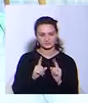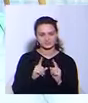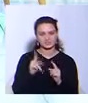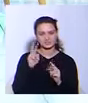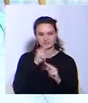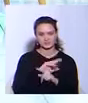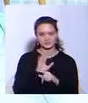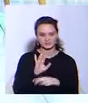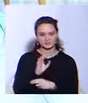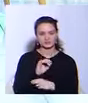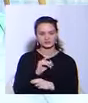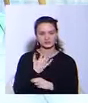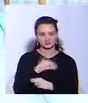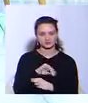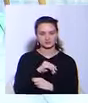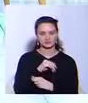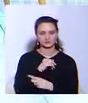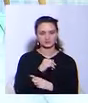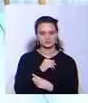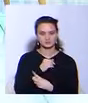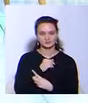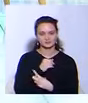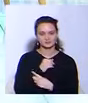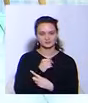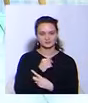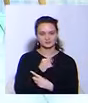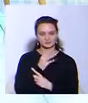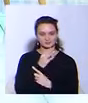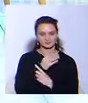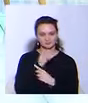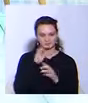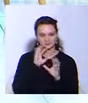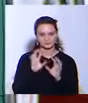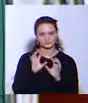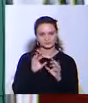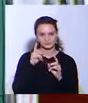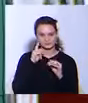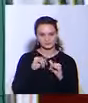აღარ ეშლება, ანუ ისე ვარ თუკვე. მამიკო თან ზრუნავს